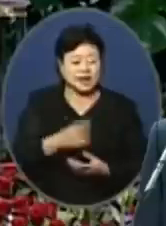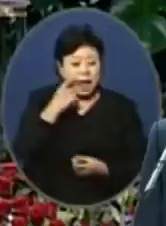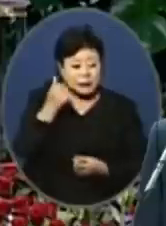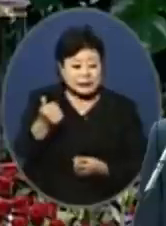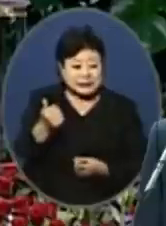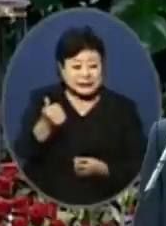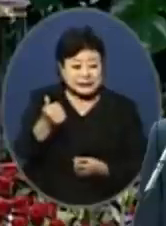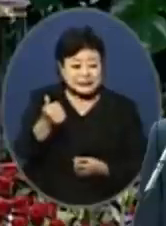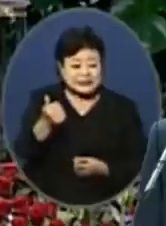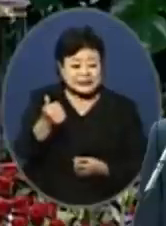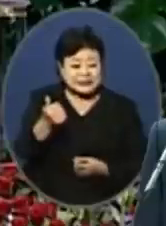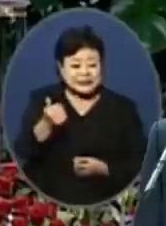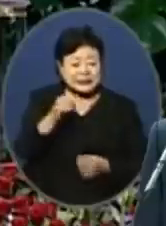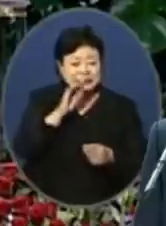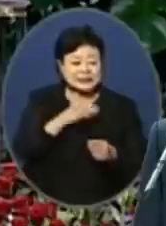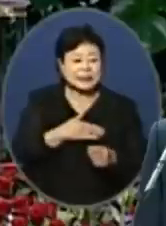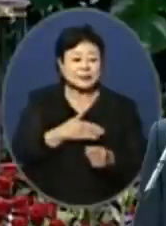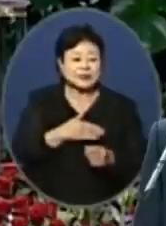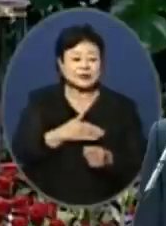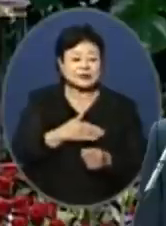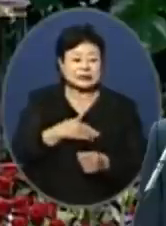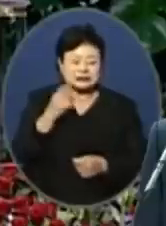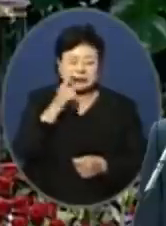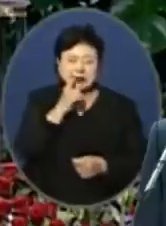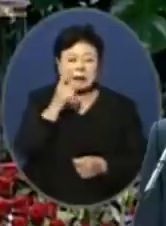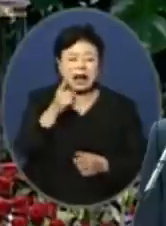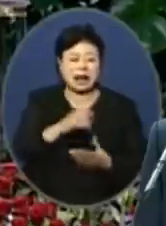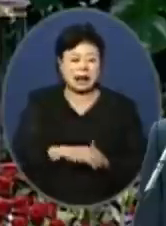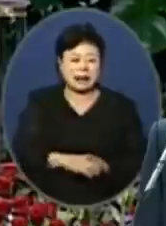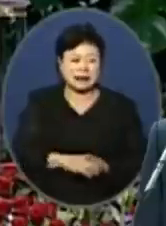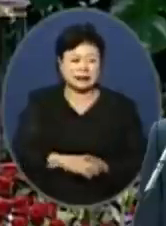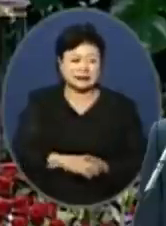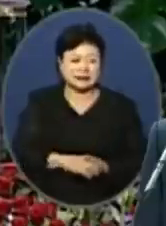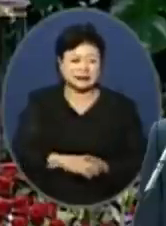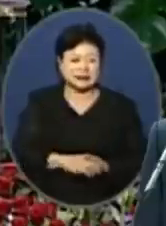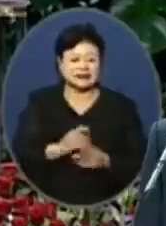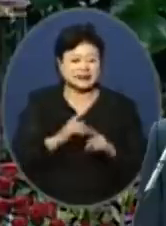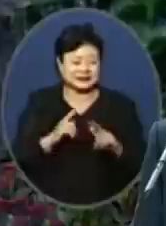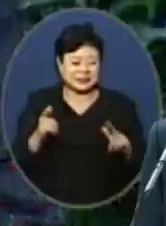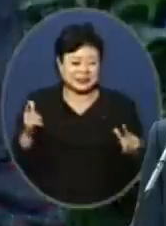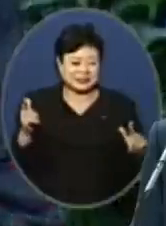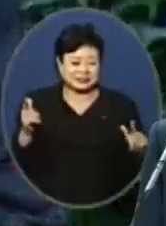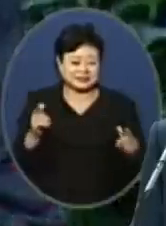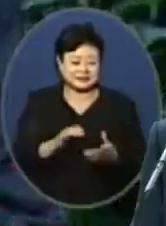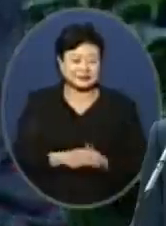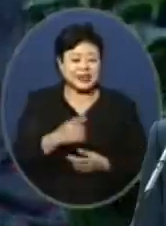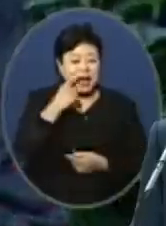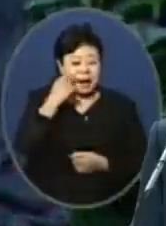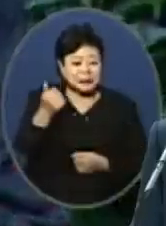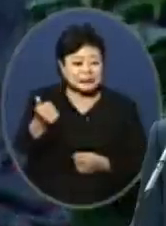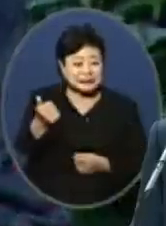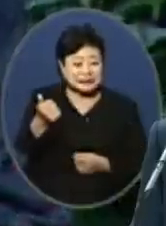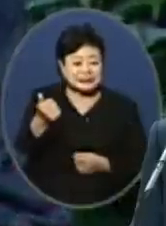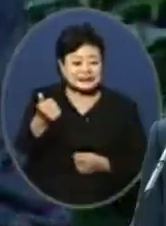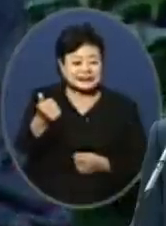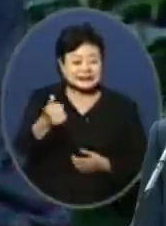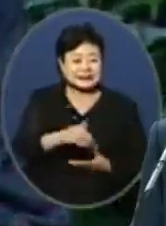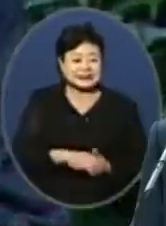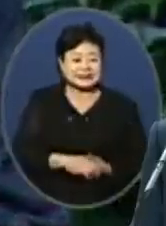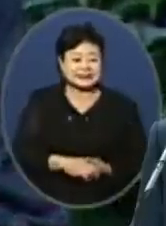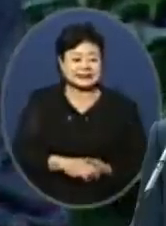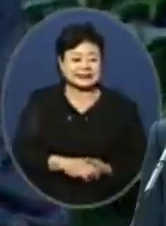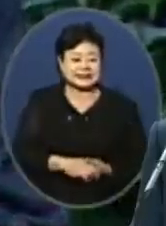아버지 잘못해도 여간 잘못이 아니었다고 생각하는데 그렇지 않습니다. 아버지는